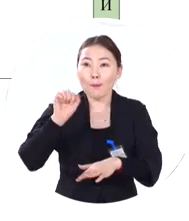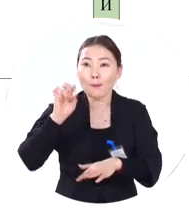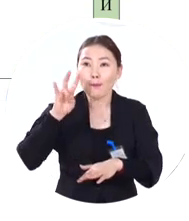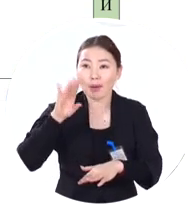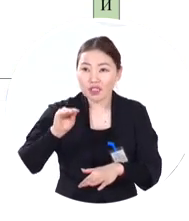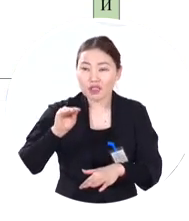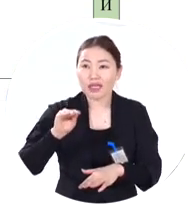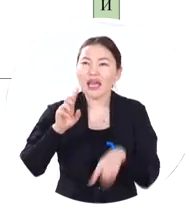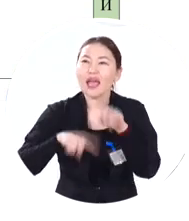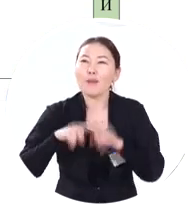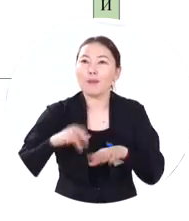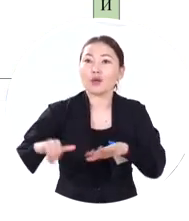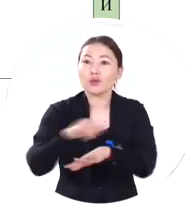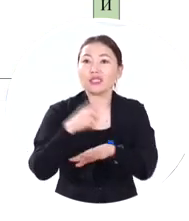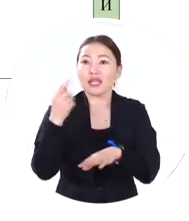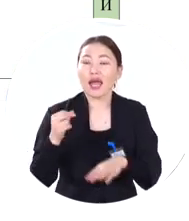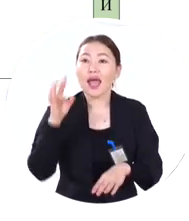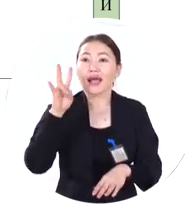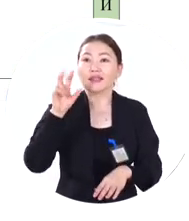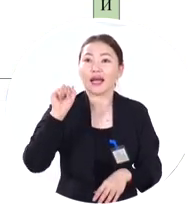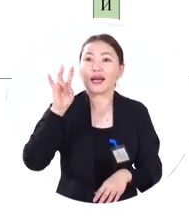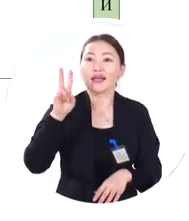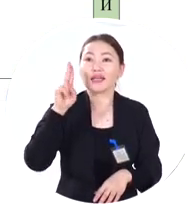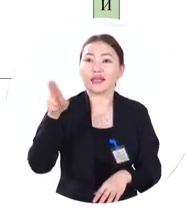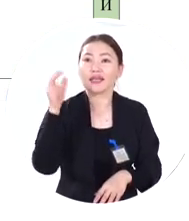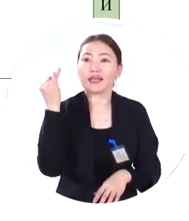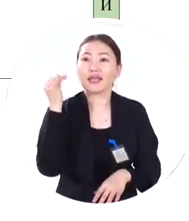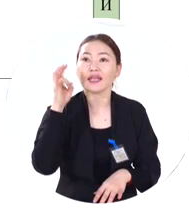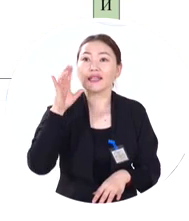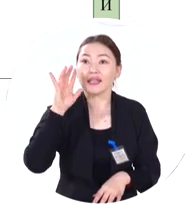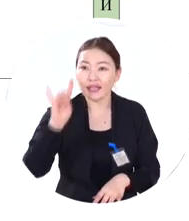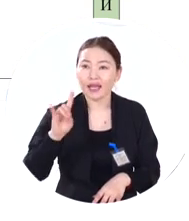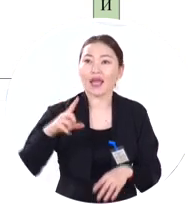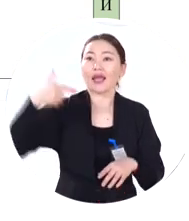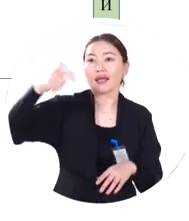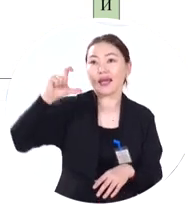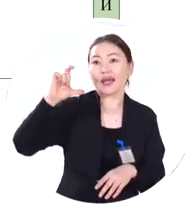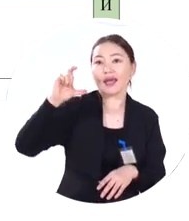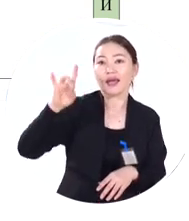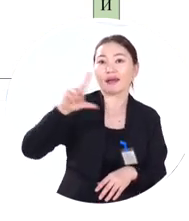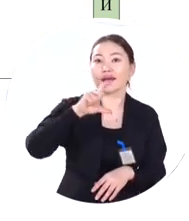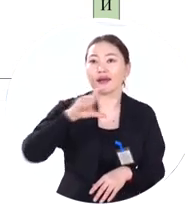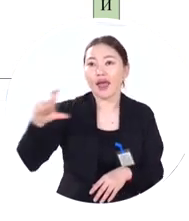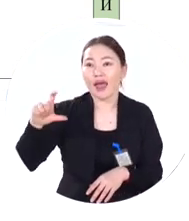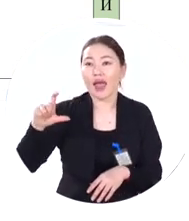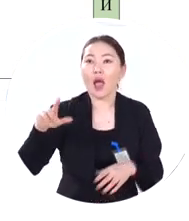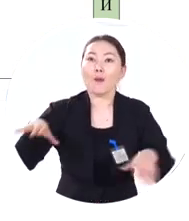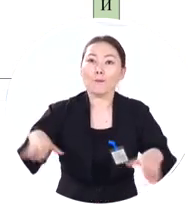асуултанд маань хариулахын тулд энэ уу гэдэг үсгнүүд орсон байна, тийм ээ. Тэгэхээр ямар улс вэ гэдгийг та